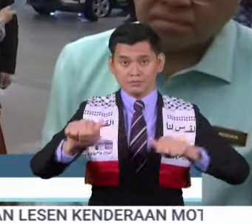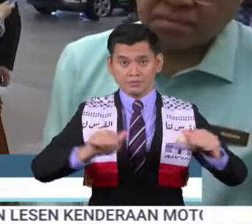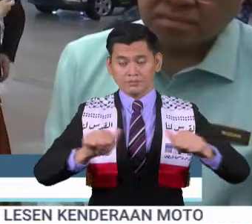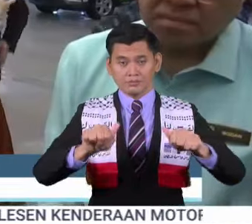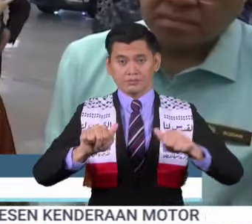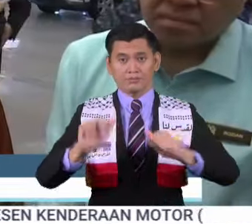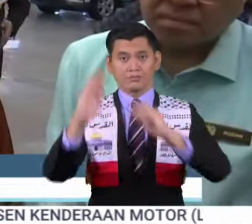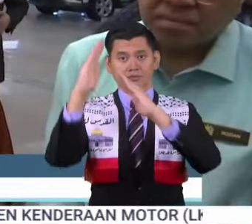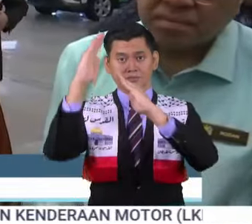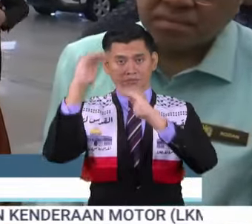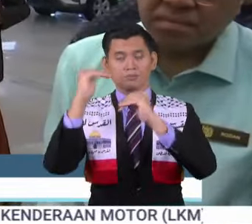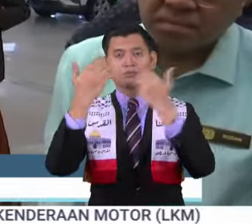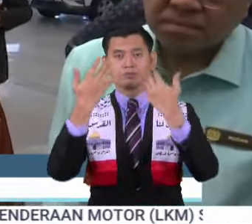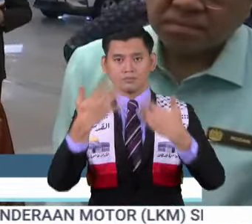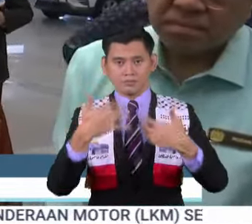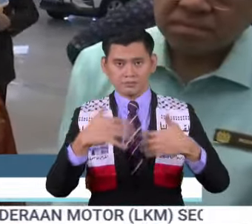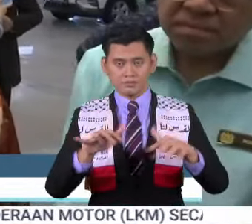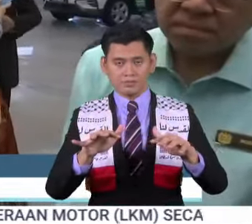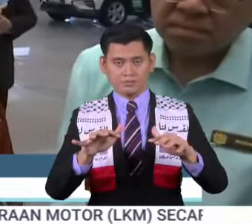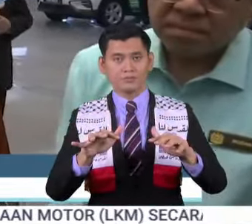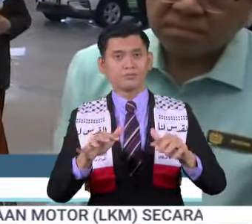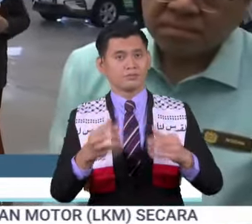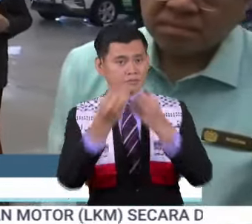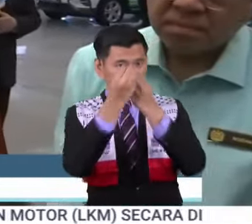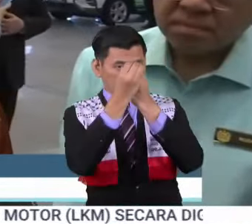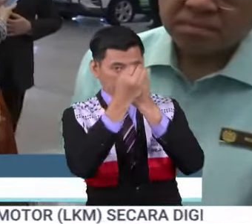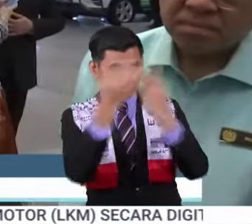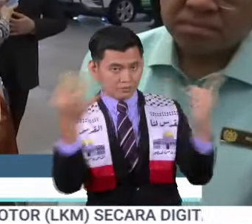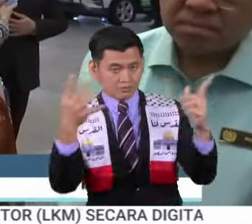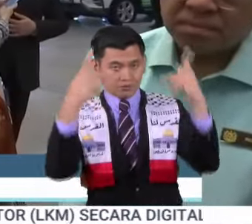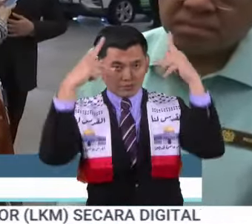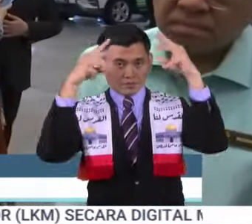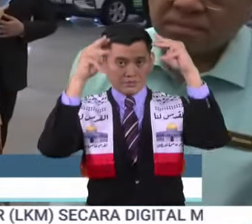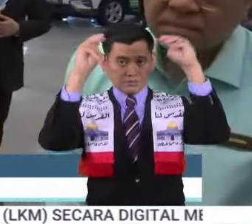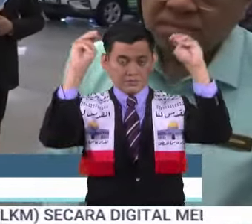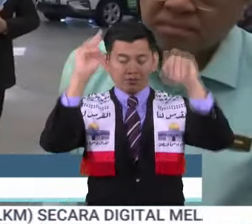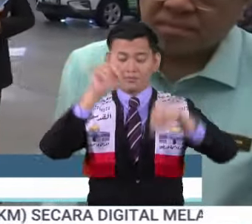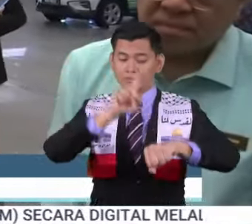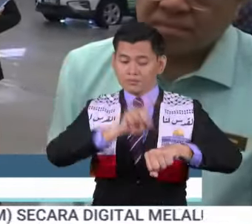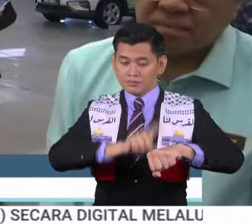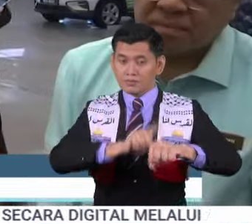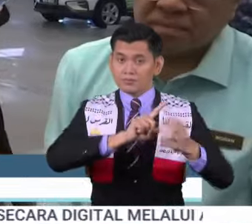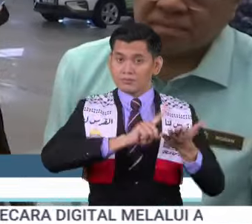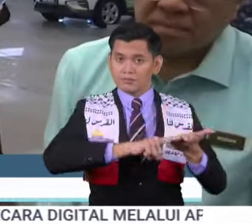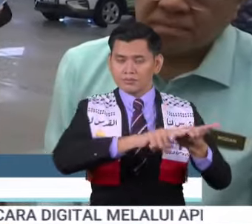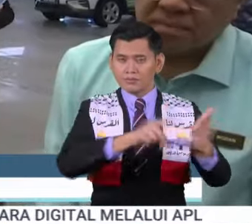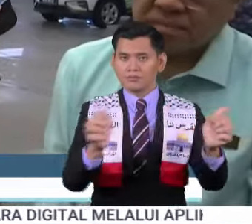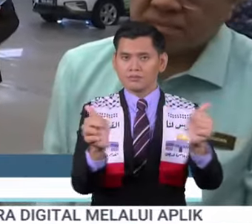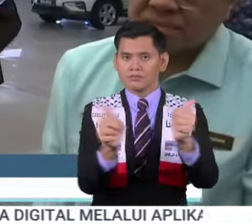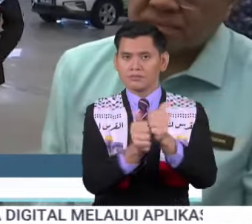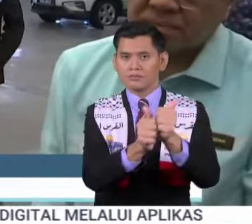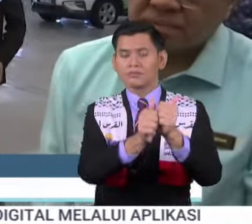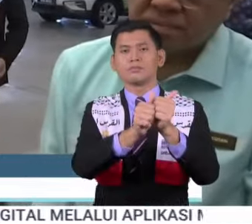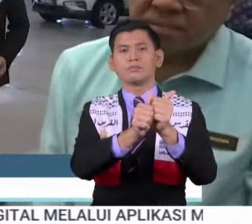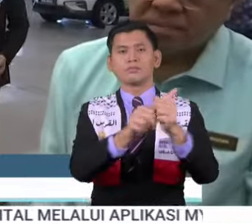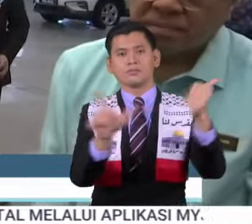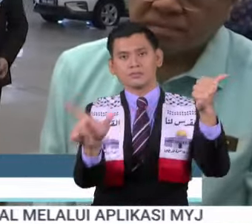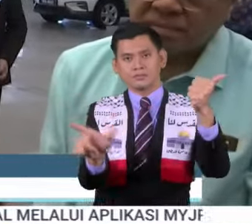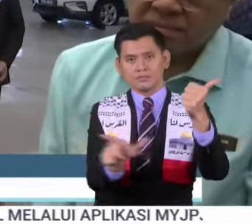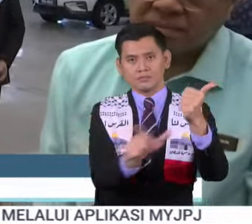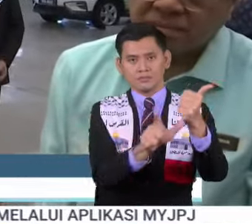itulah harapan yang telah disuarakan oleh Yang Amat Berhormat tadi dalam perbincangan dengan Naib Presiden,